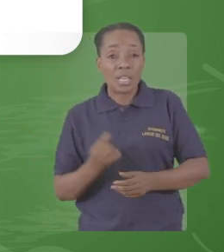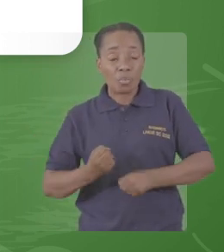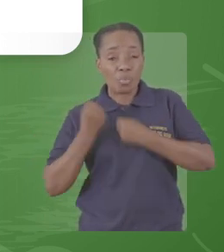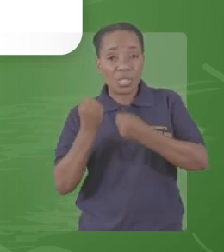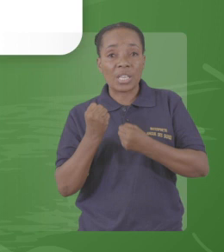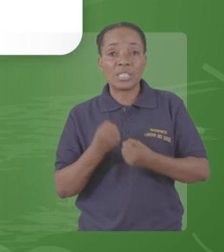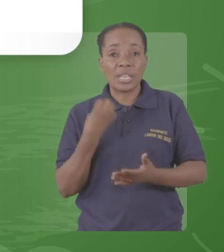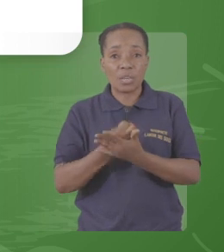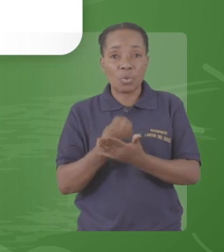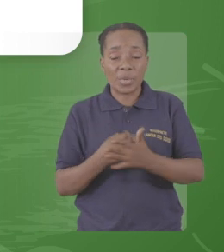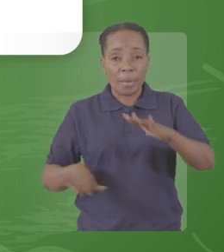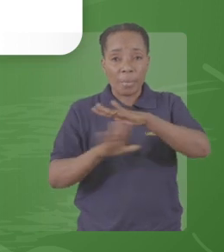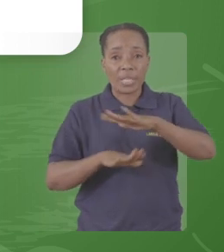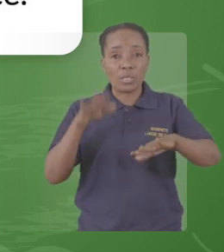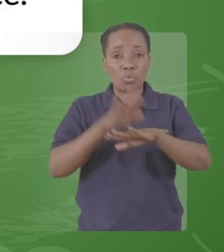atouts.